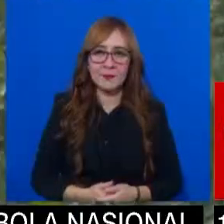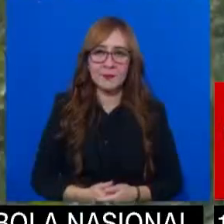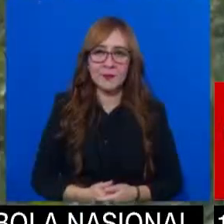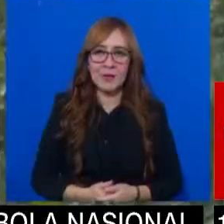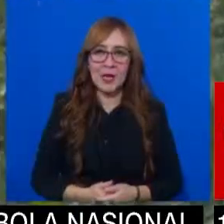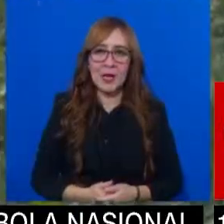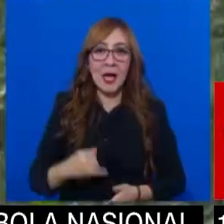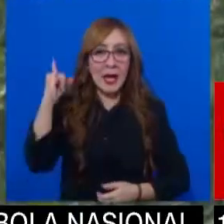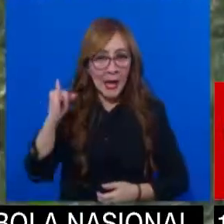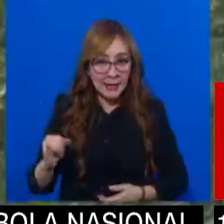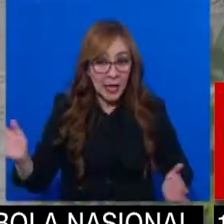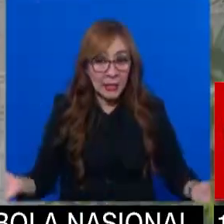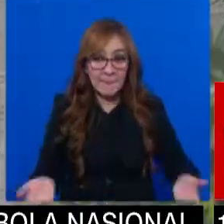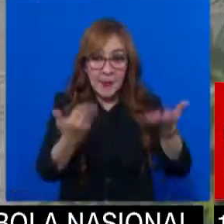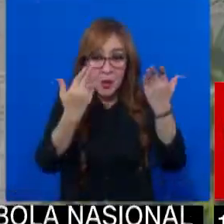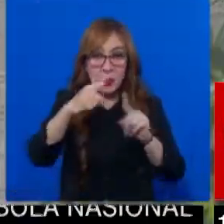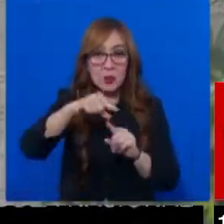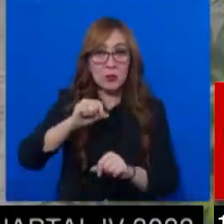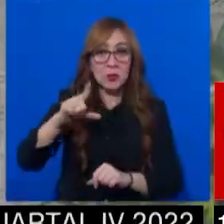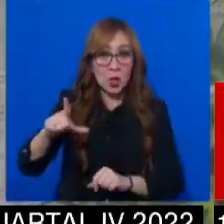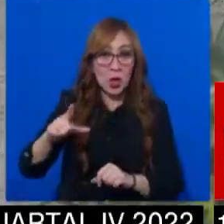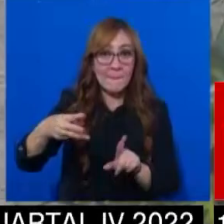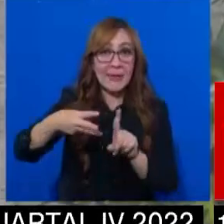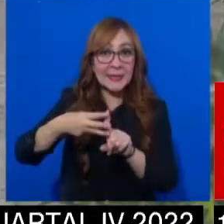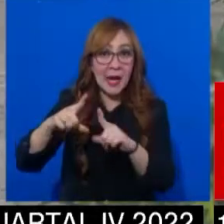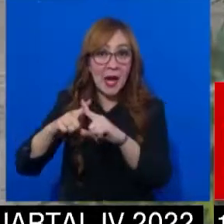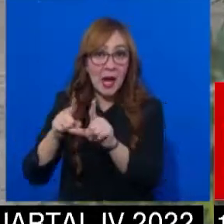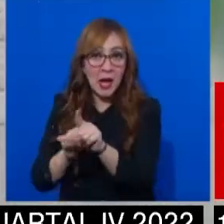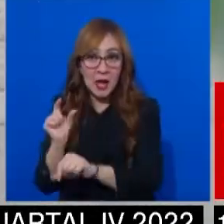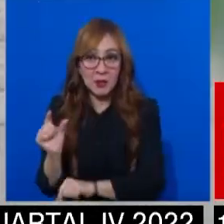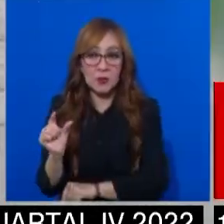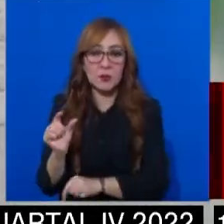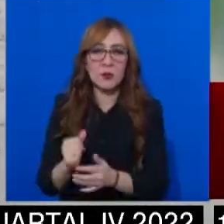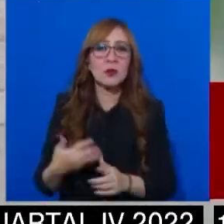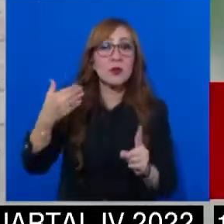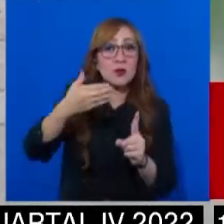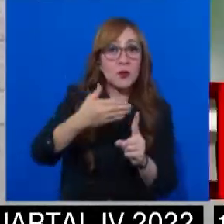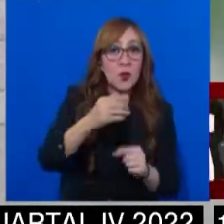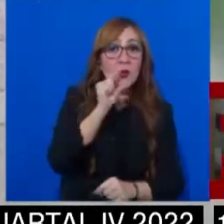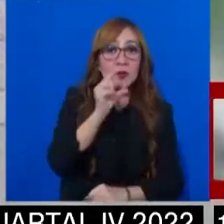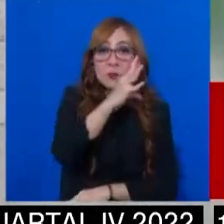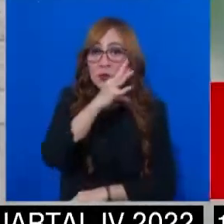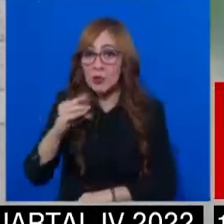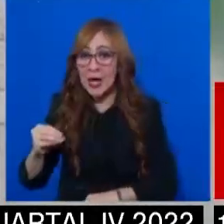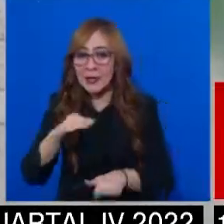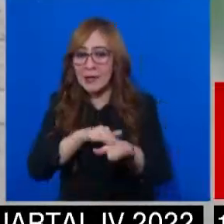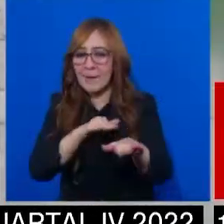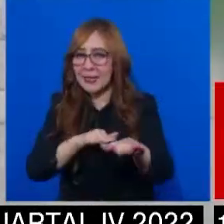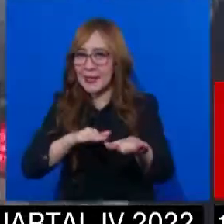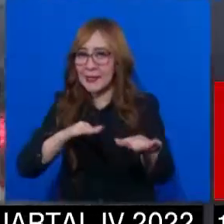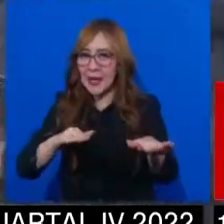Kemudian dibangunlah tol Becakayu yang menghubungkan Bekasi, Cawang, dan Kampung Melayu. Tujuannya untuk mengurai kemacetan di sekitar Kalimalang.